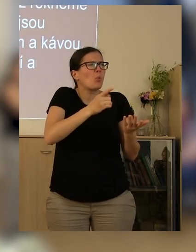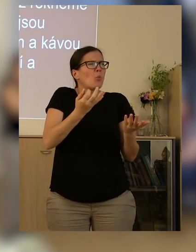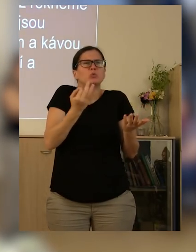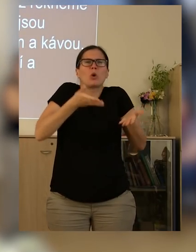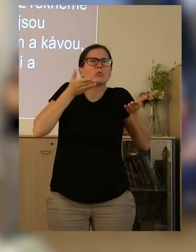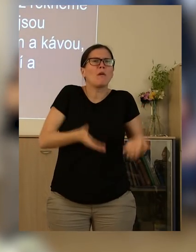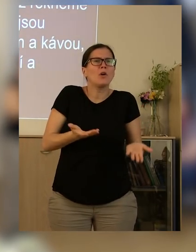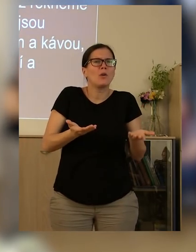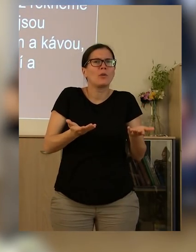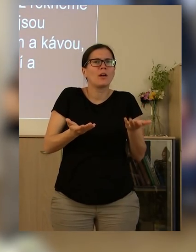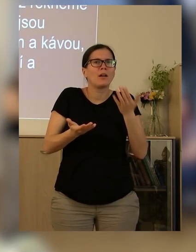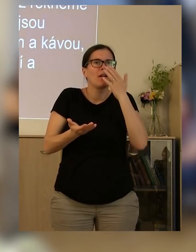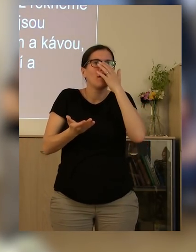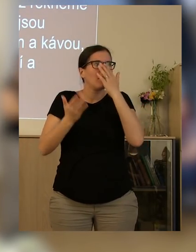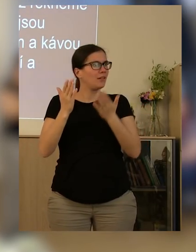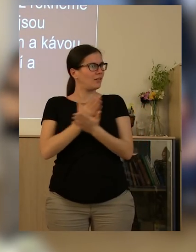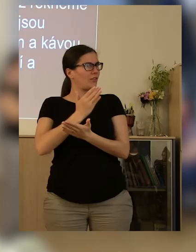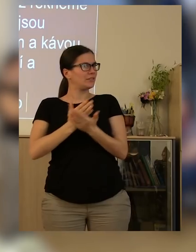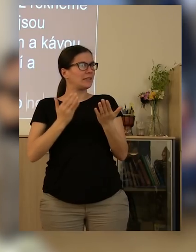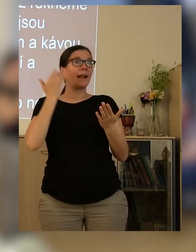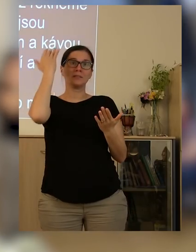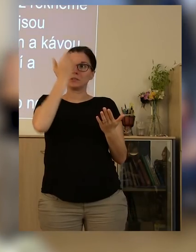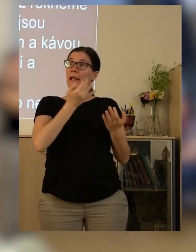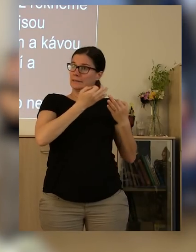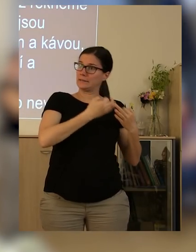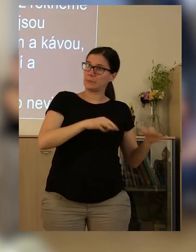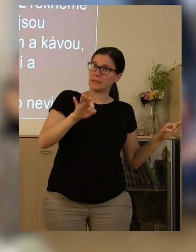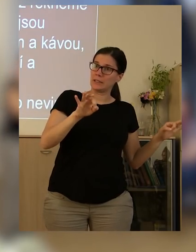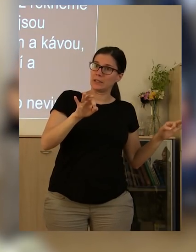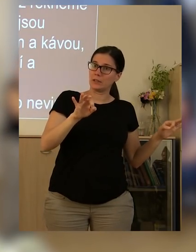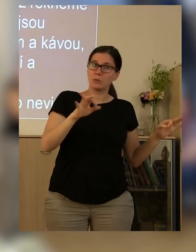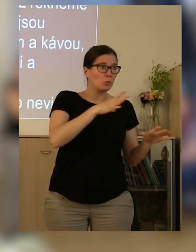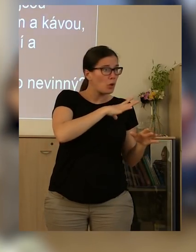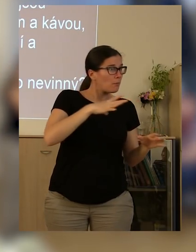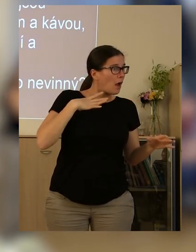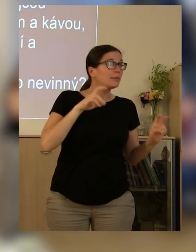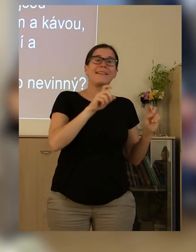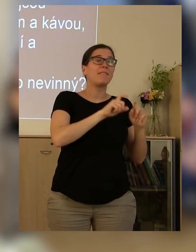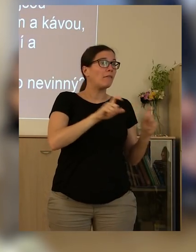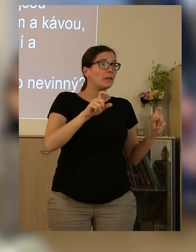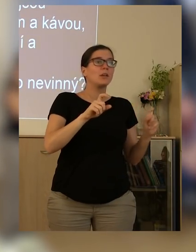Proč sen vnímáme jako nevinný? Proč?